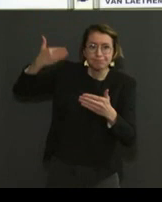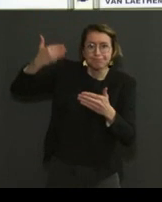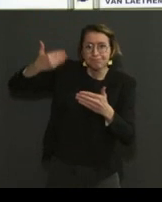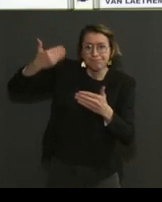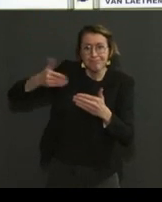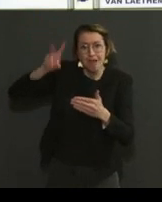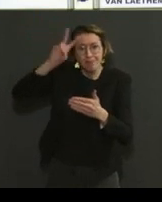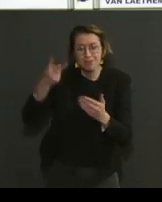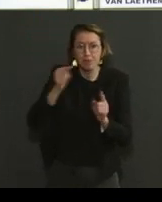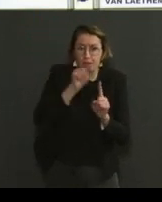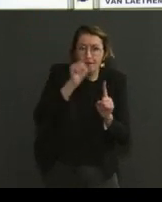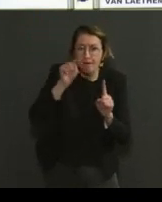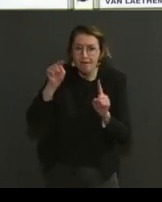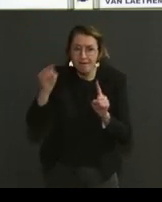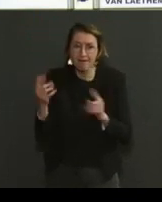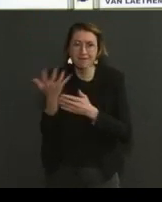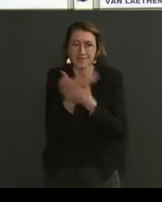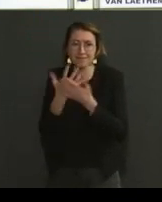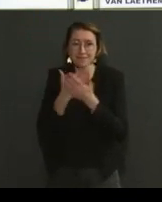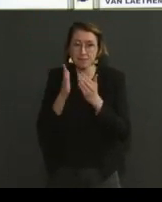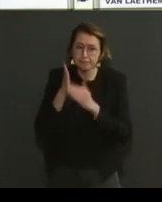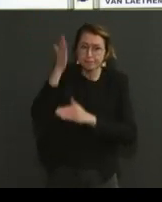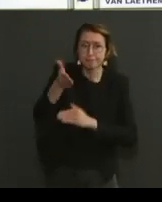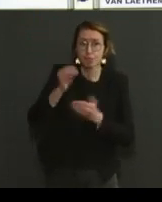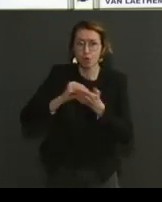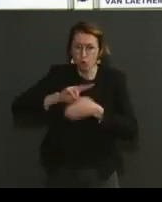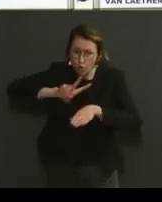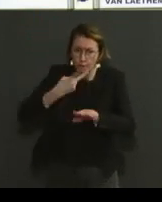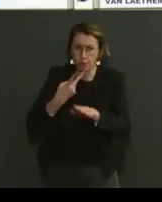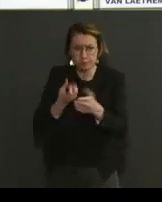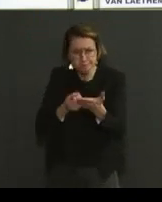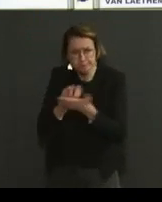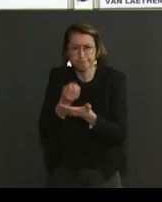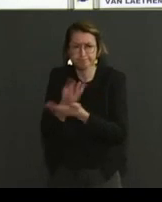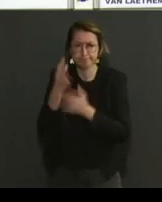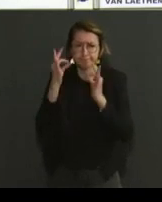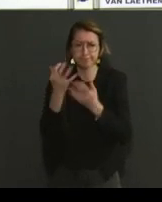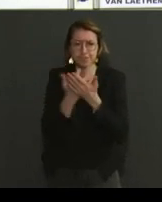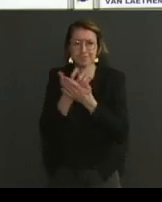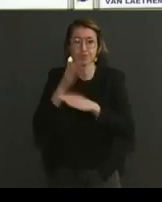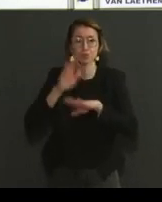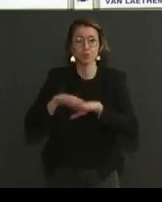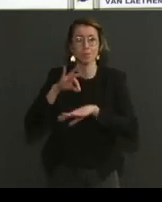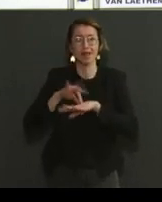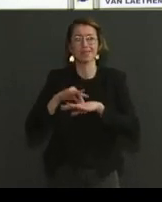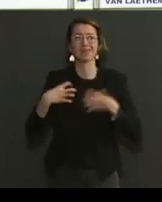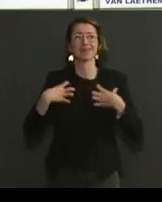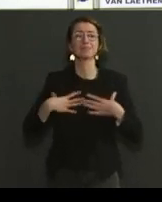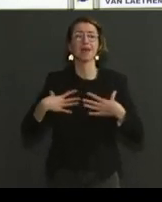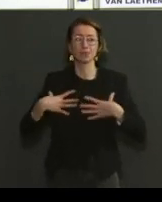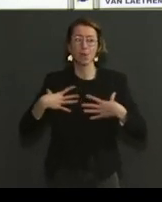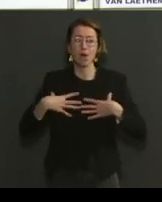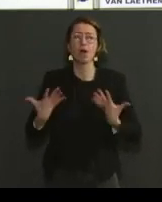reviendront, comme par exemple les infections respiratoires aiguës, diagnostiquées par les médecins généralistes, ou l'absentéisme au travail, et bien